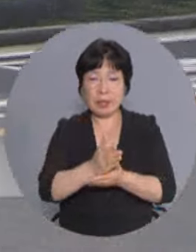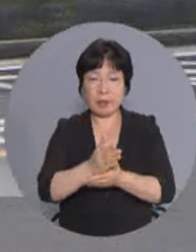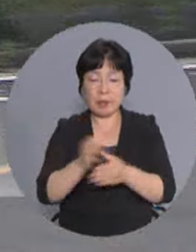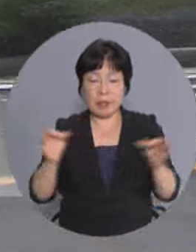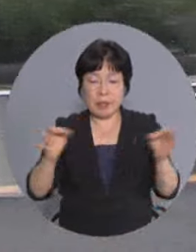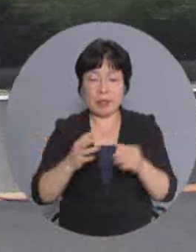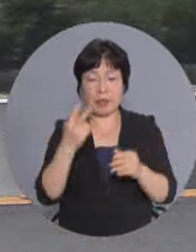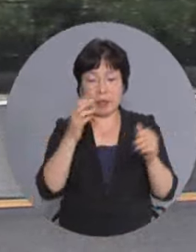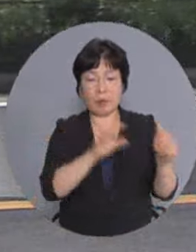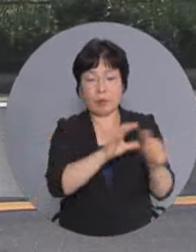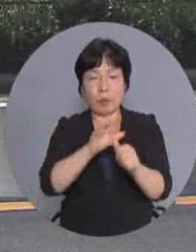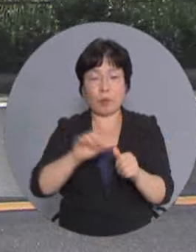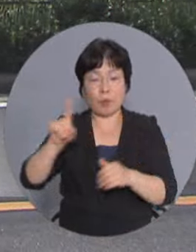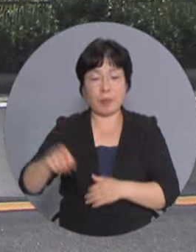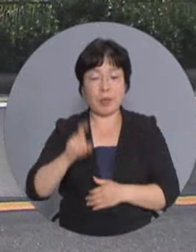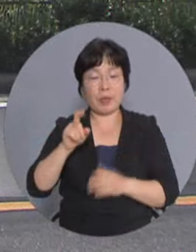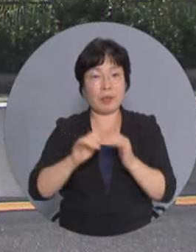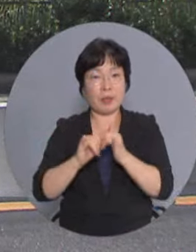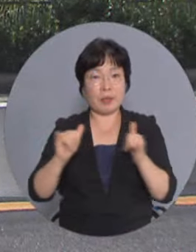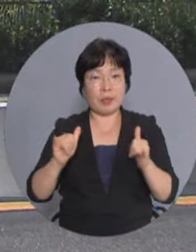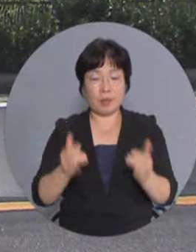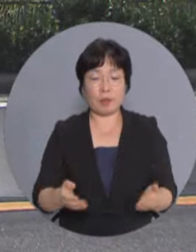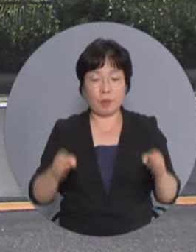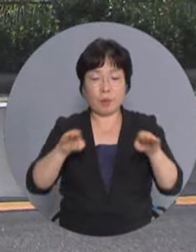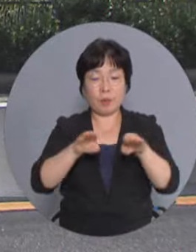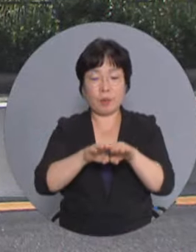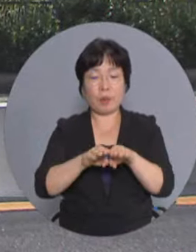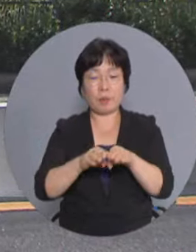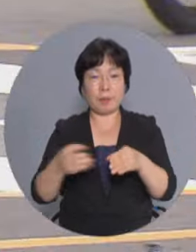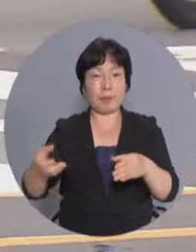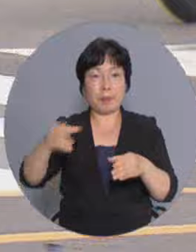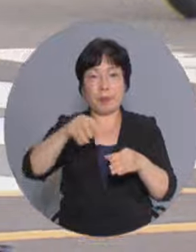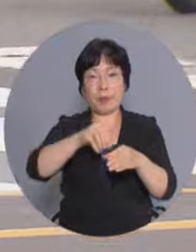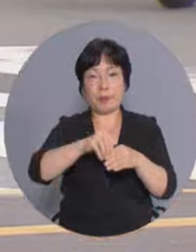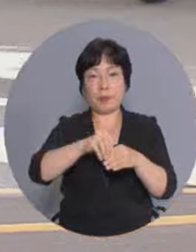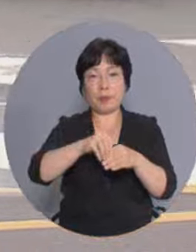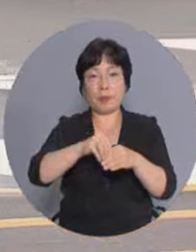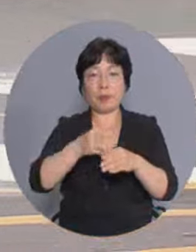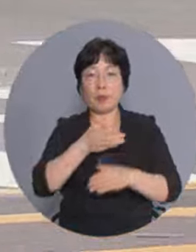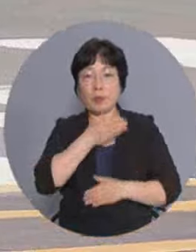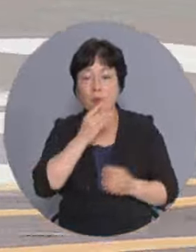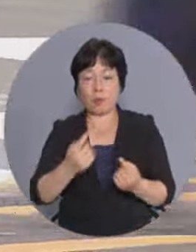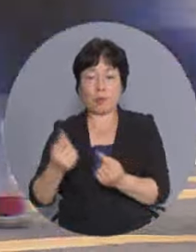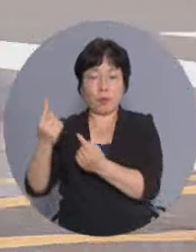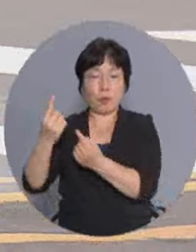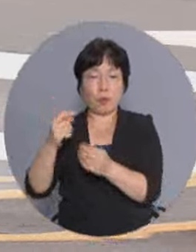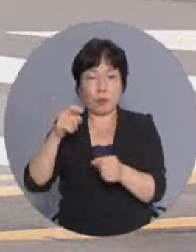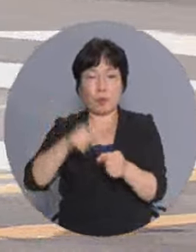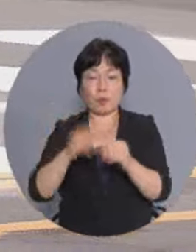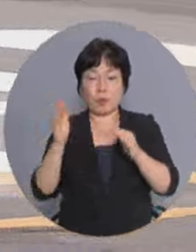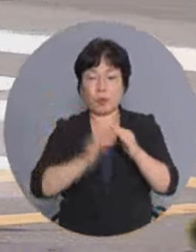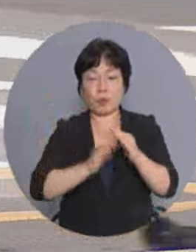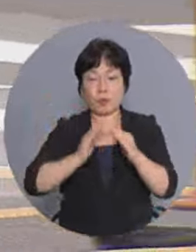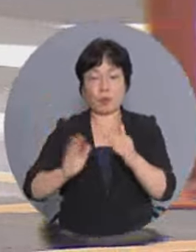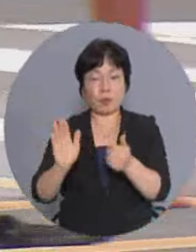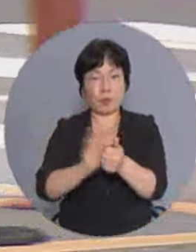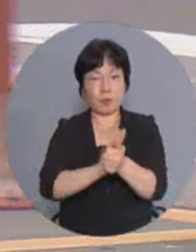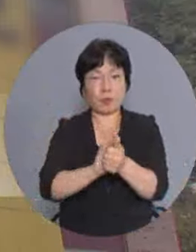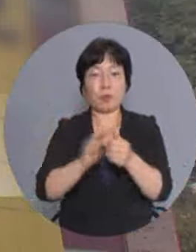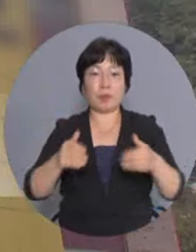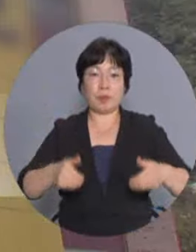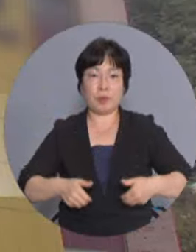등 110명 규모 요양시설 조성도 포함됐습니다. 고령화 대응을 위해 공공돌봄을 제공하겠다는